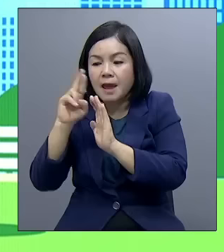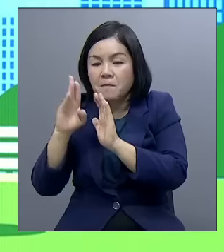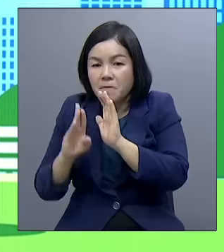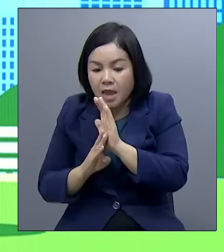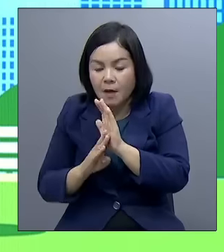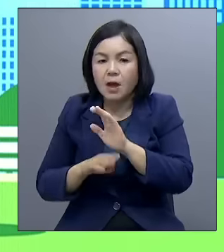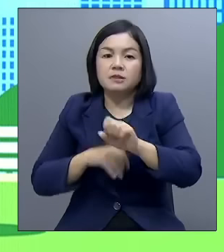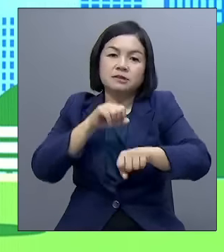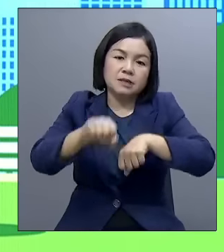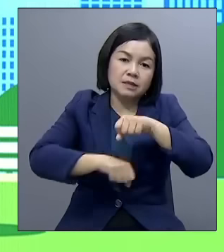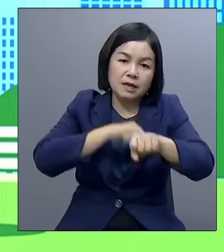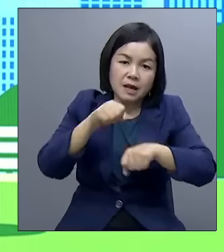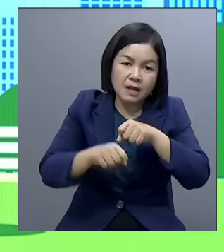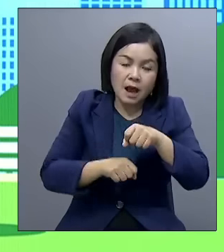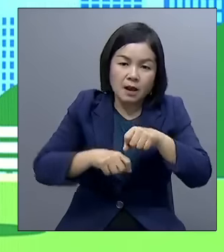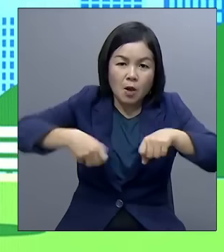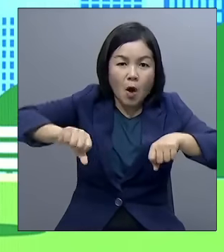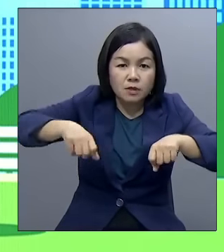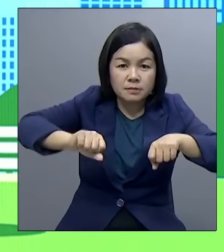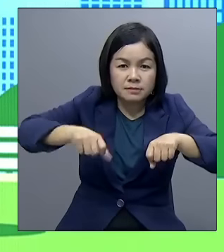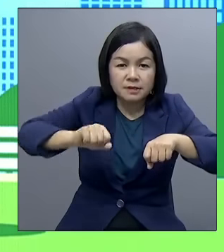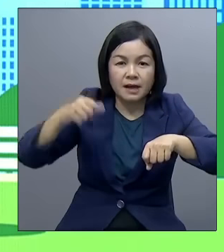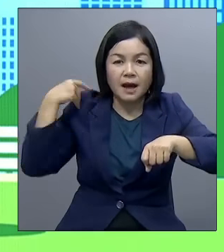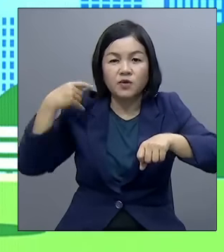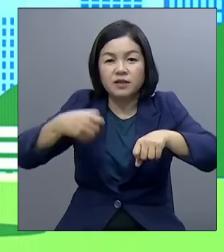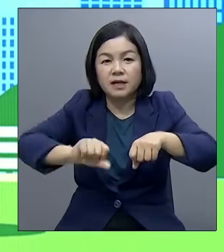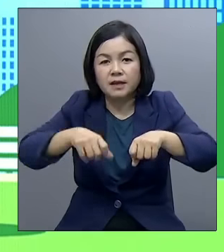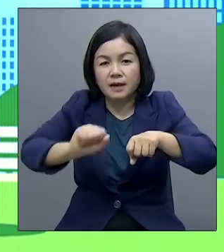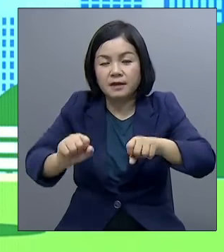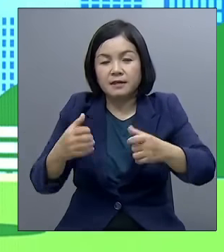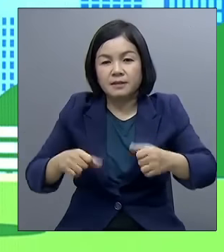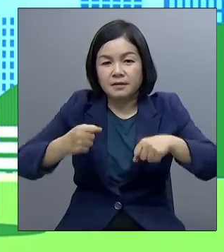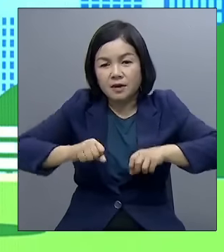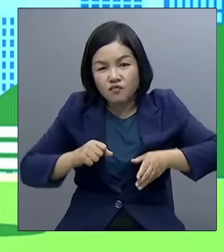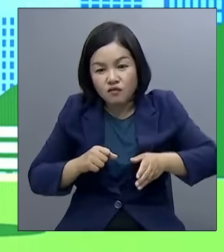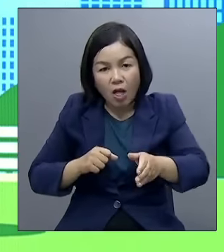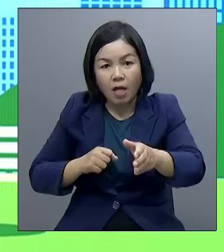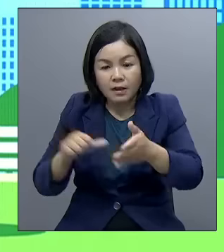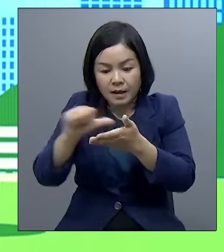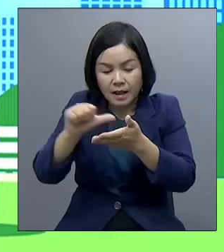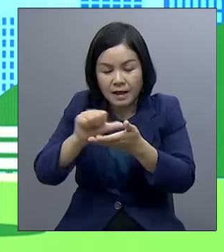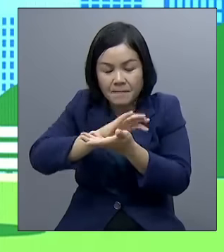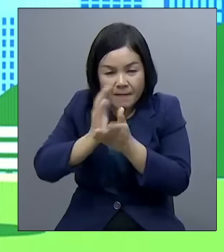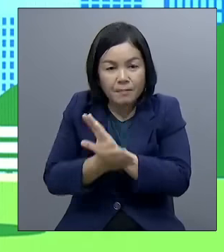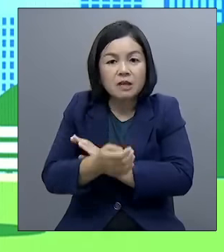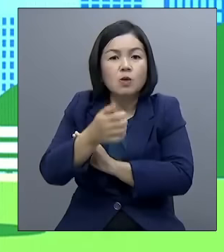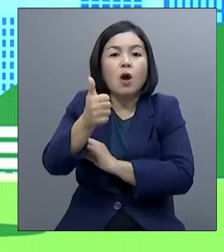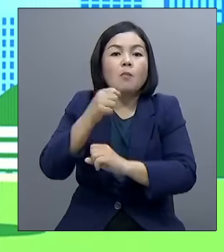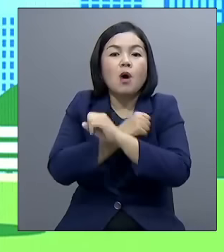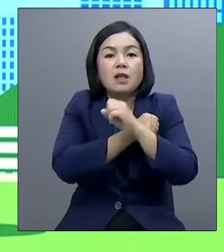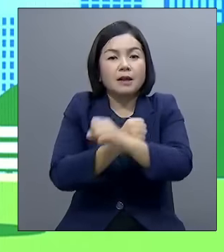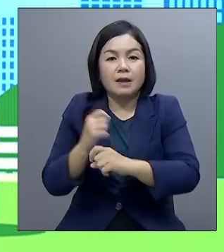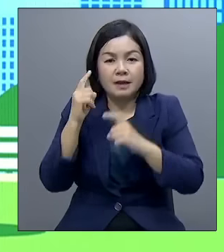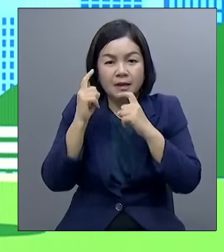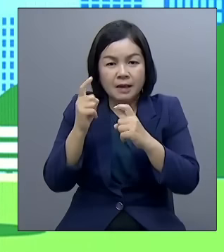นำจักรยานยนต์นะคะขึ้นมาขี่อยู่บนทางเท้าแบบนี้ถ้าเกิดว่าสามารถที่จะแก้ไขได้ก็ช่วยสร้างความปลอดภัยให้กับ